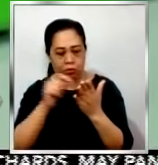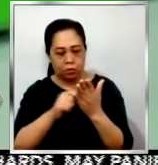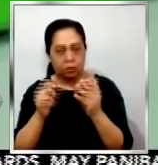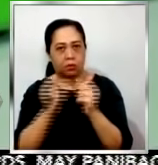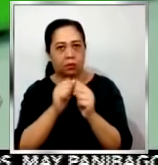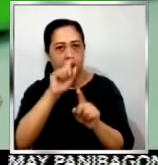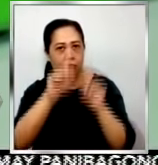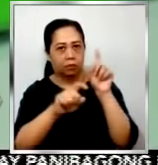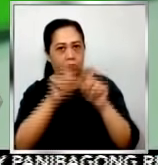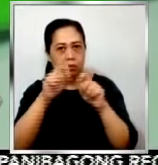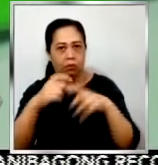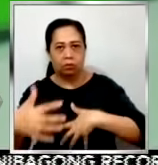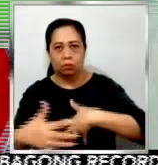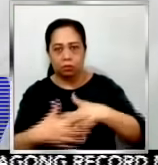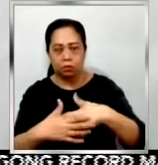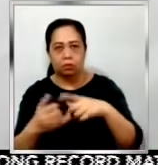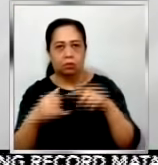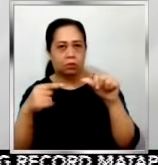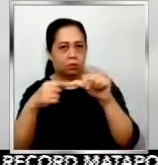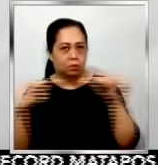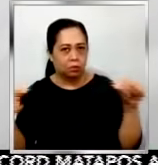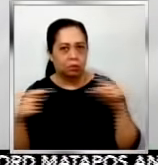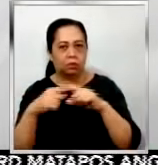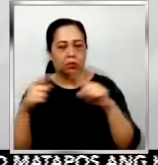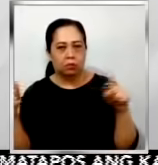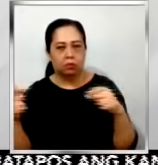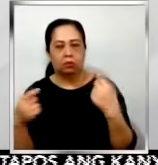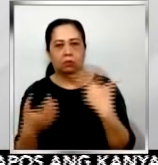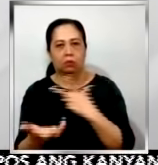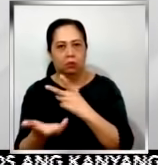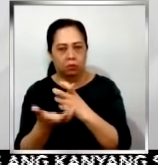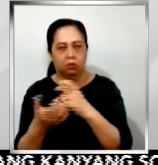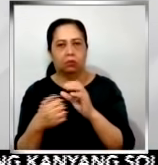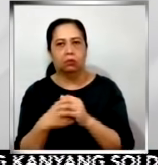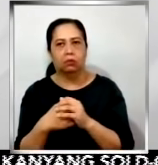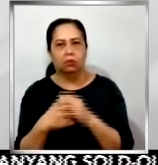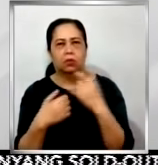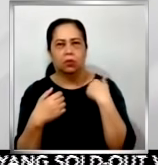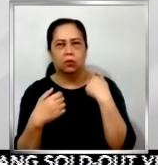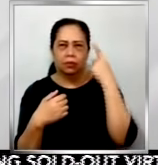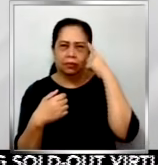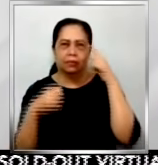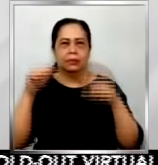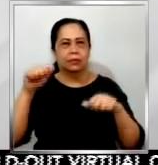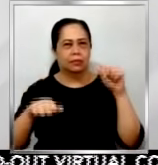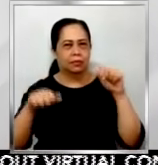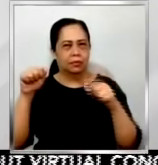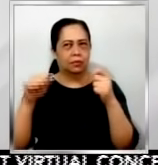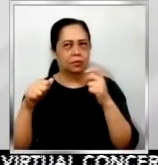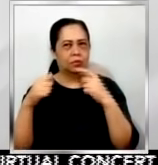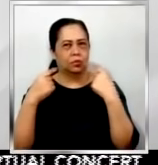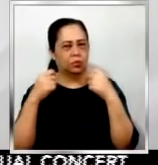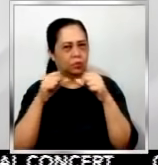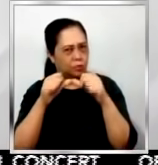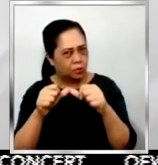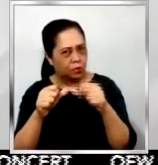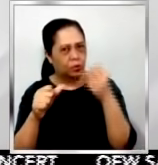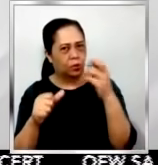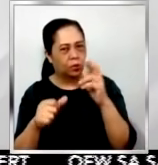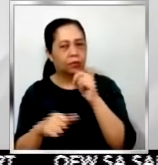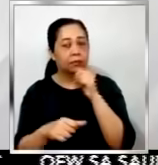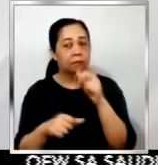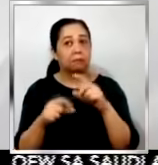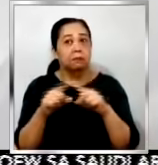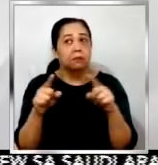pagbubuntis, allergies at bakuna. Siyempre may pag-aalilangan din po kung tutuloy po ba or hindi. Pero so far naman